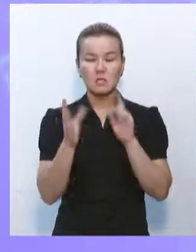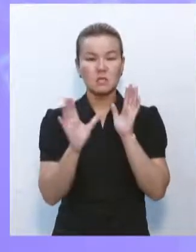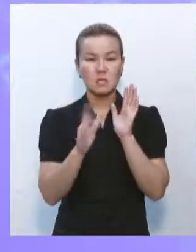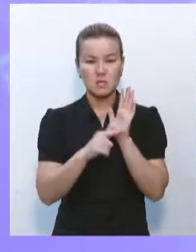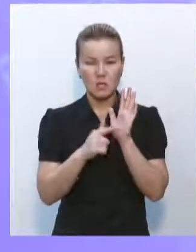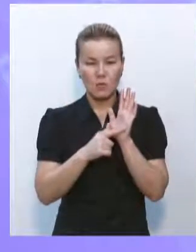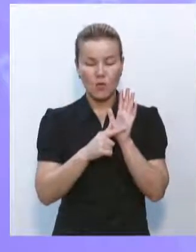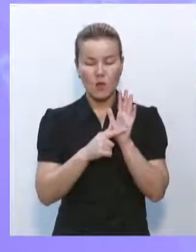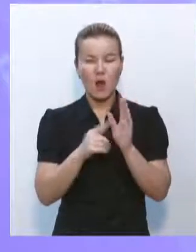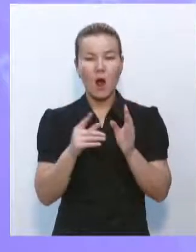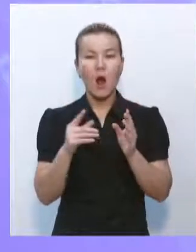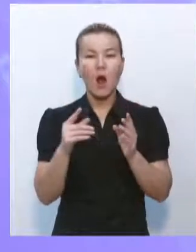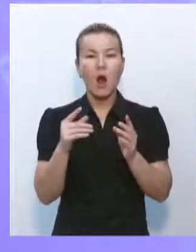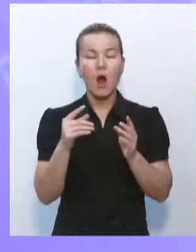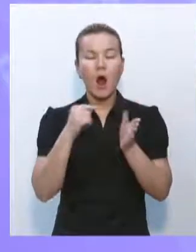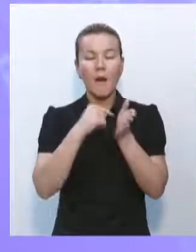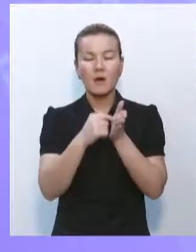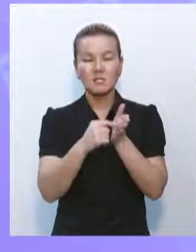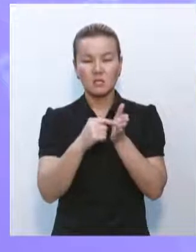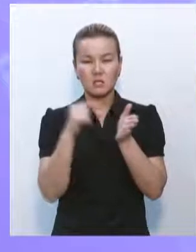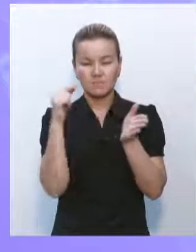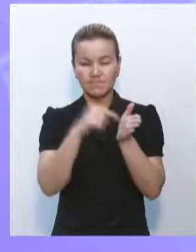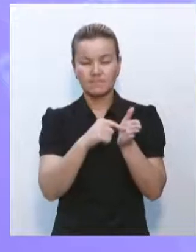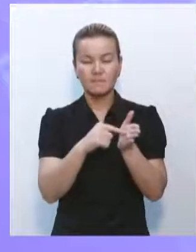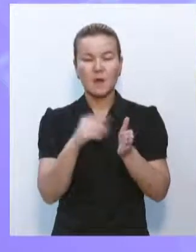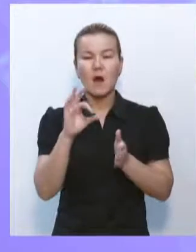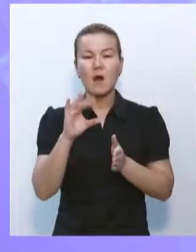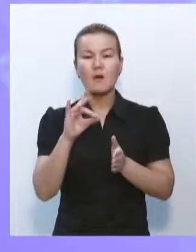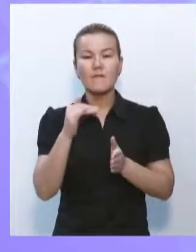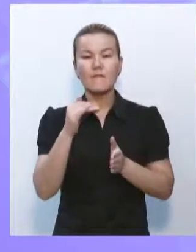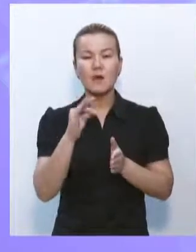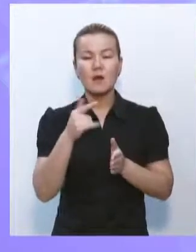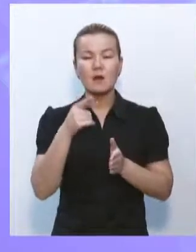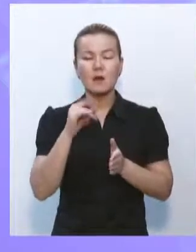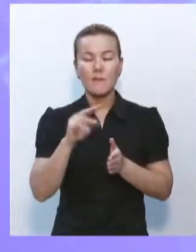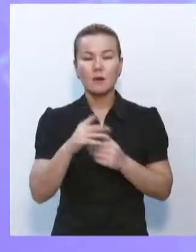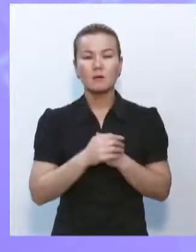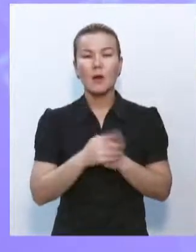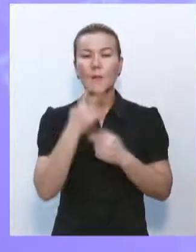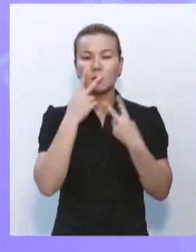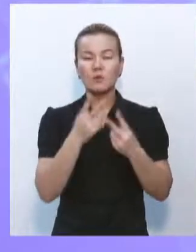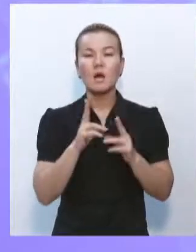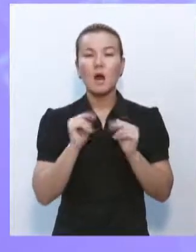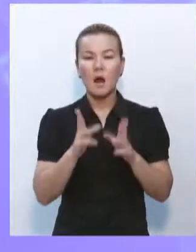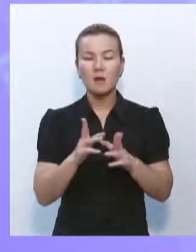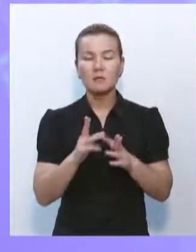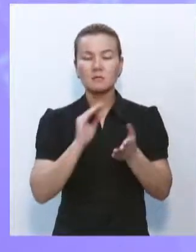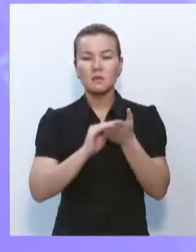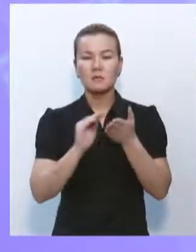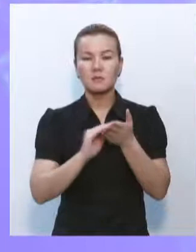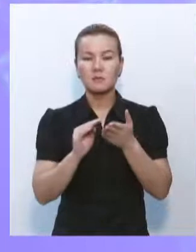– обозначьте орфограмму. Посмотрим, как записали